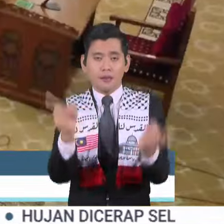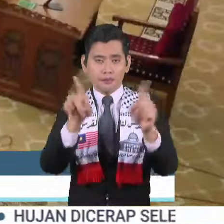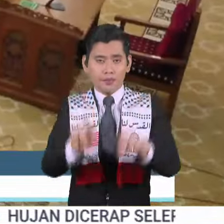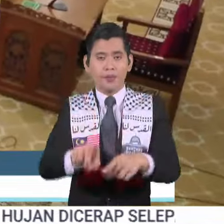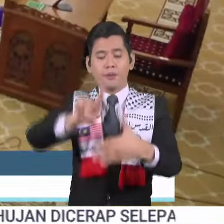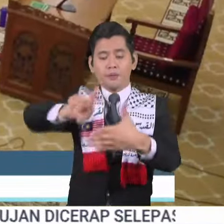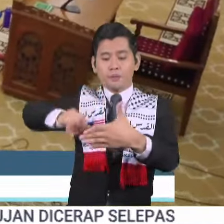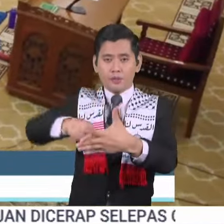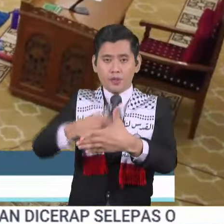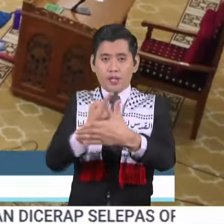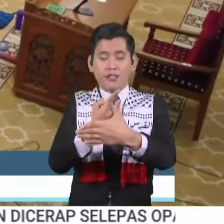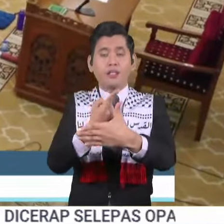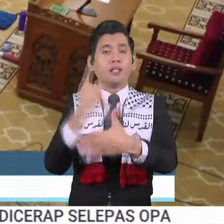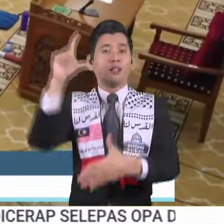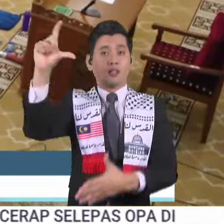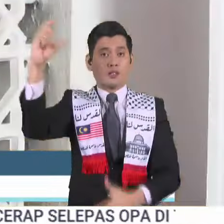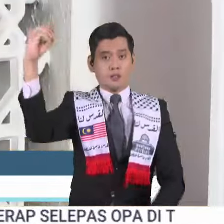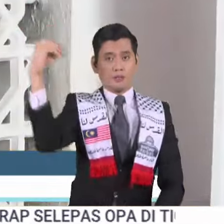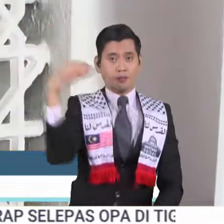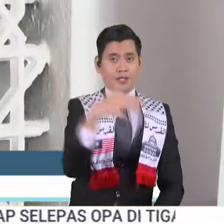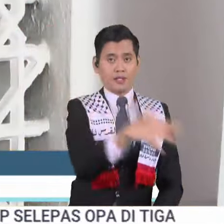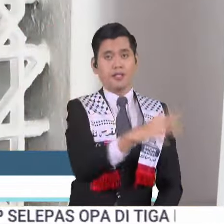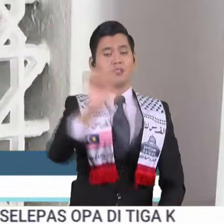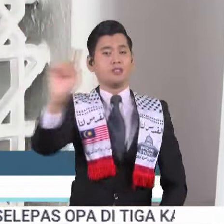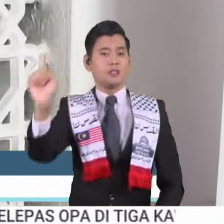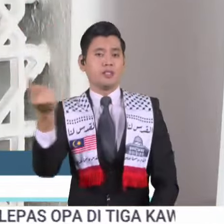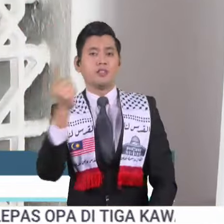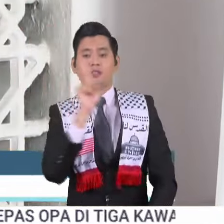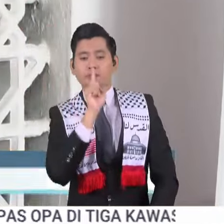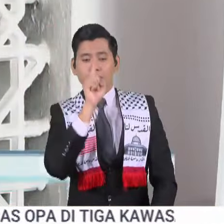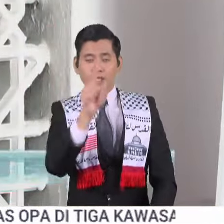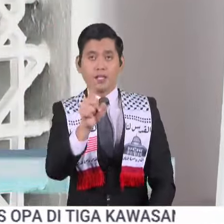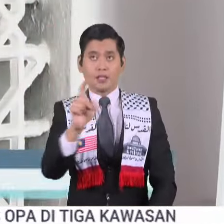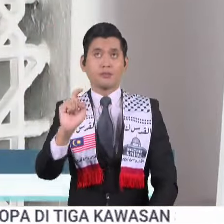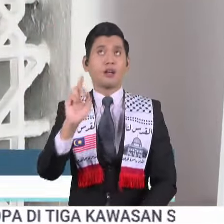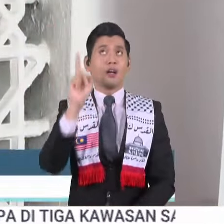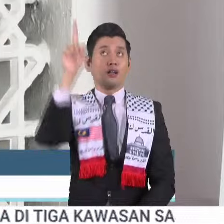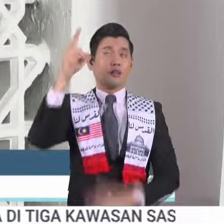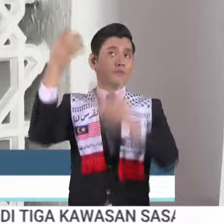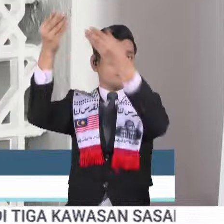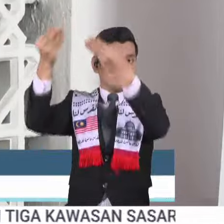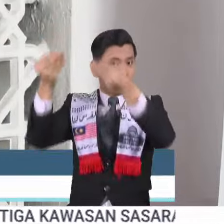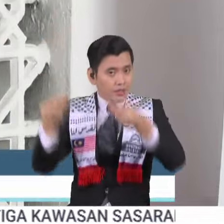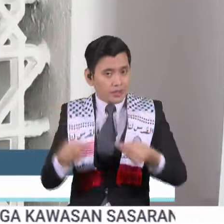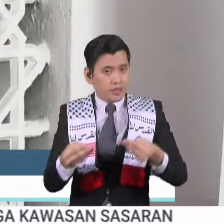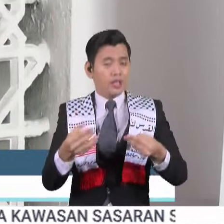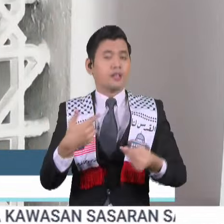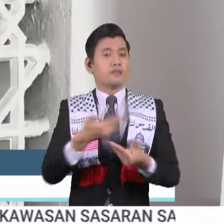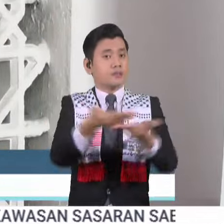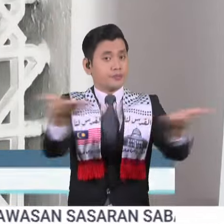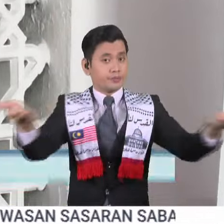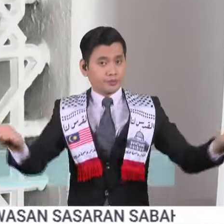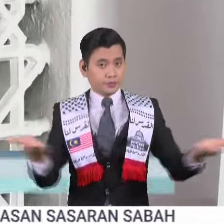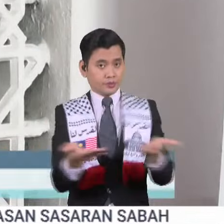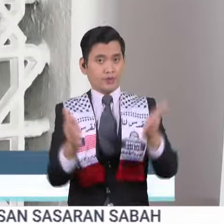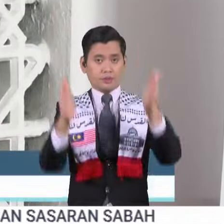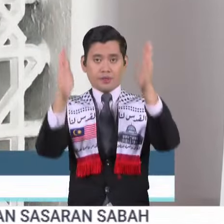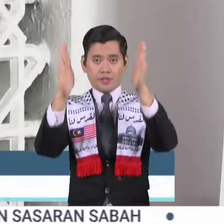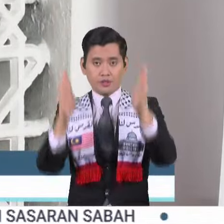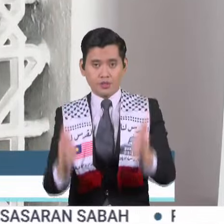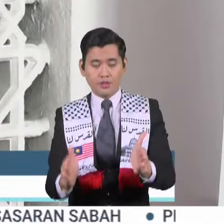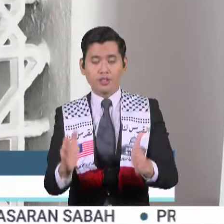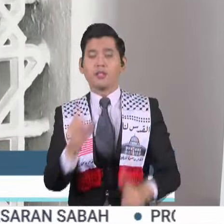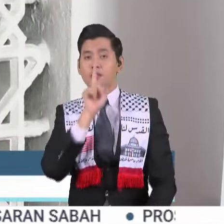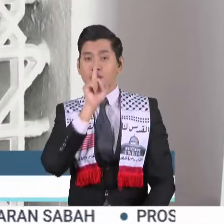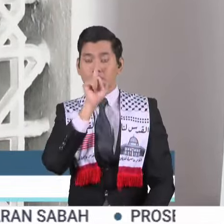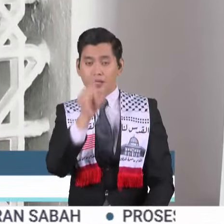pada bulan suci Ramadan. Dia adalah satu hadiah daripada Allah Subhanahu Wataala kepada kita yang